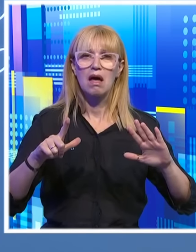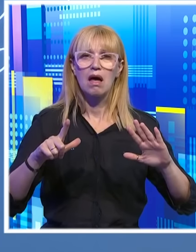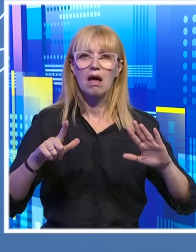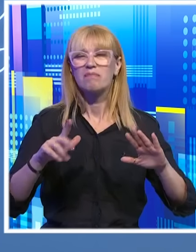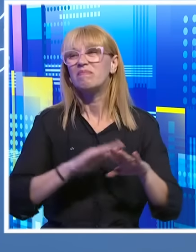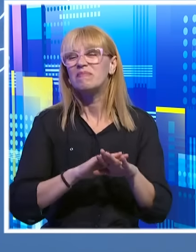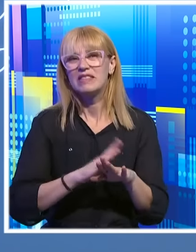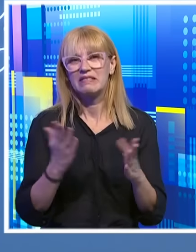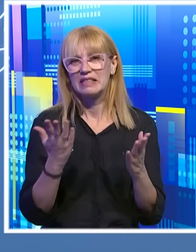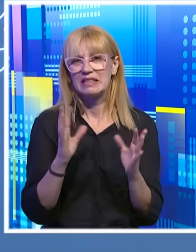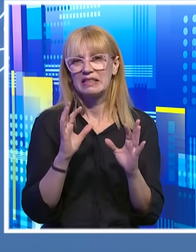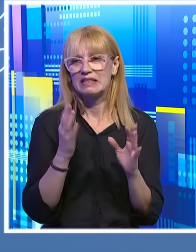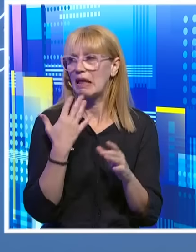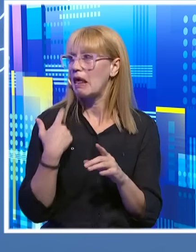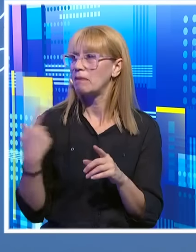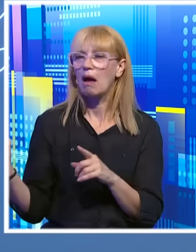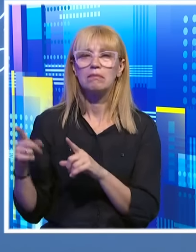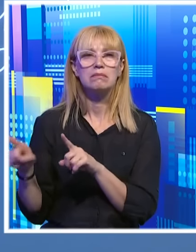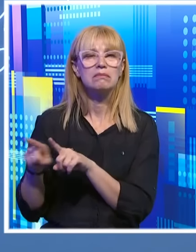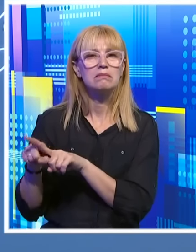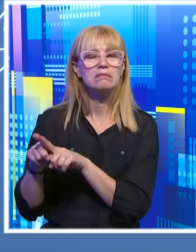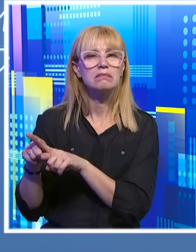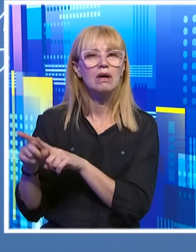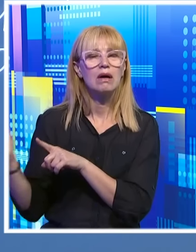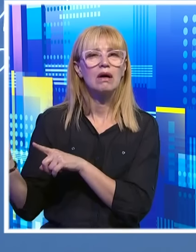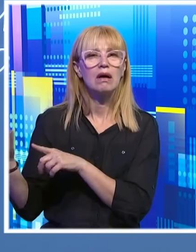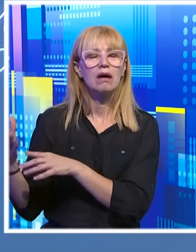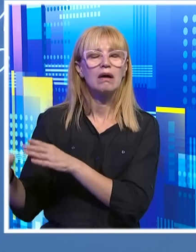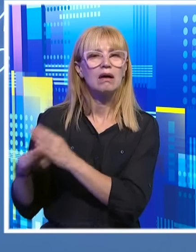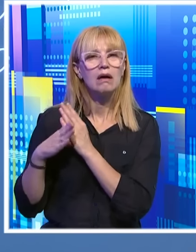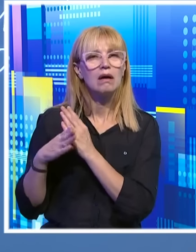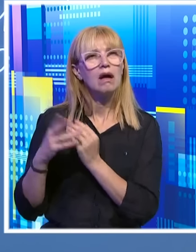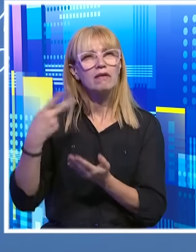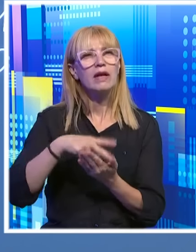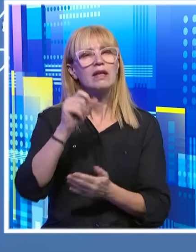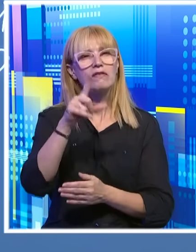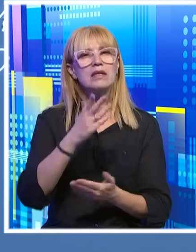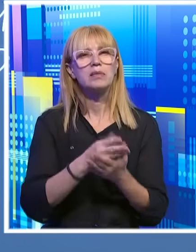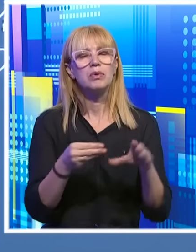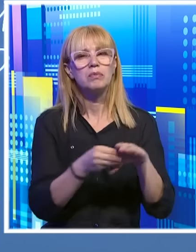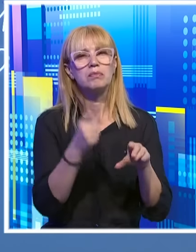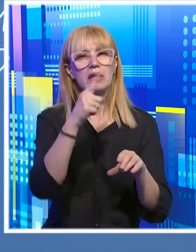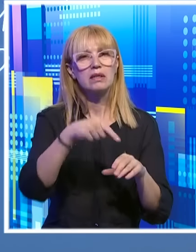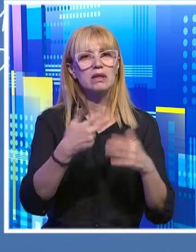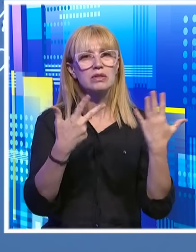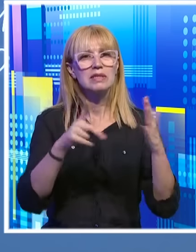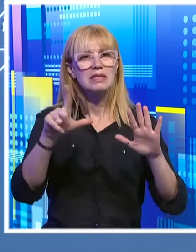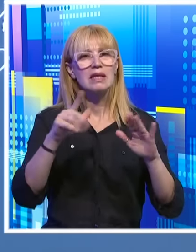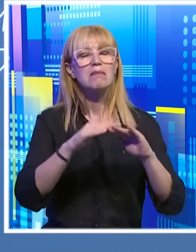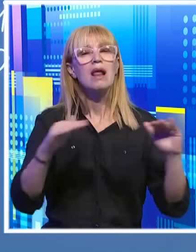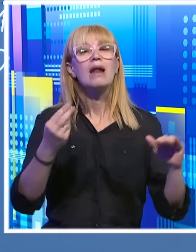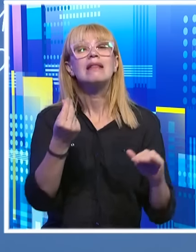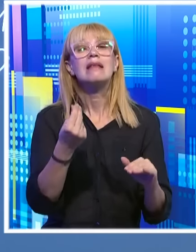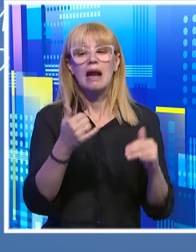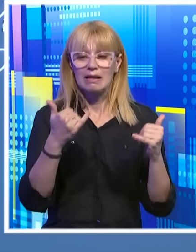izvinite mi zbog toga, nije mi Kojić ovde sad. Dakle, 2012. imali smo budžet od 1,87 milijardi dinara. Danas